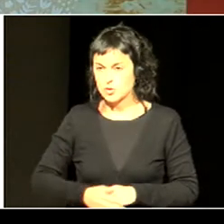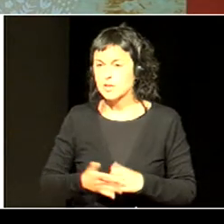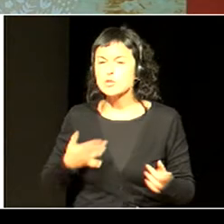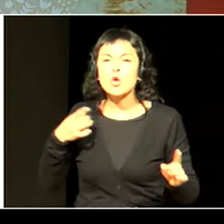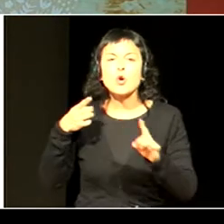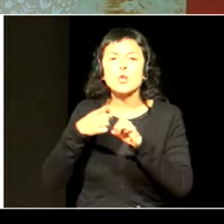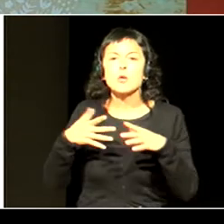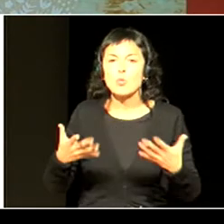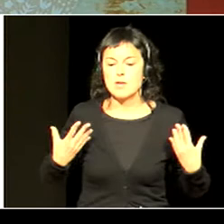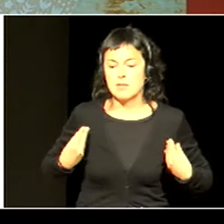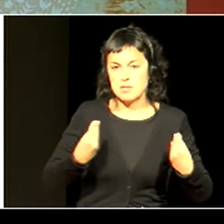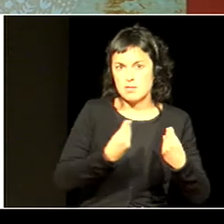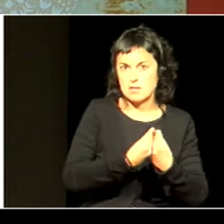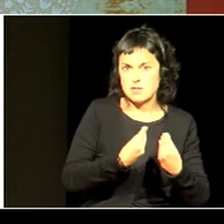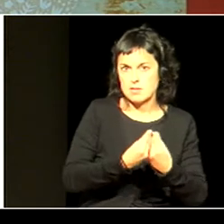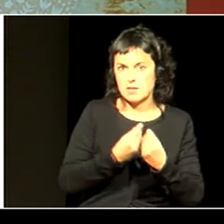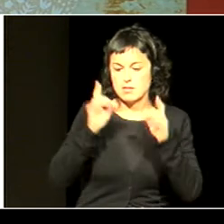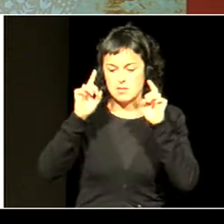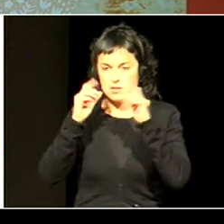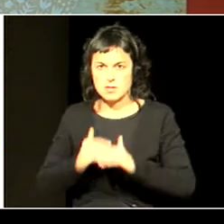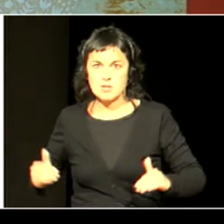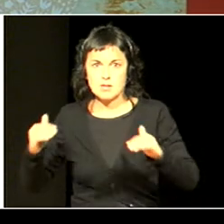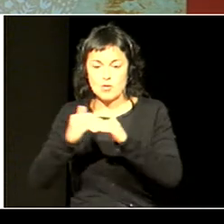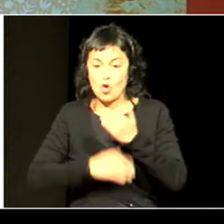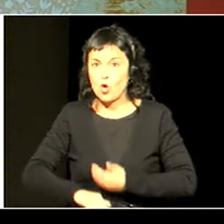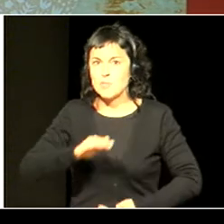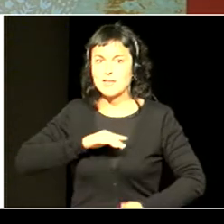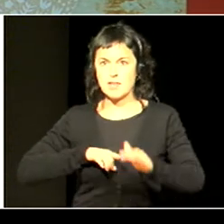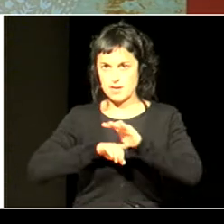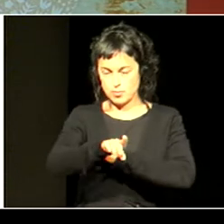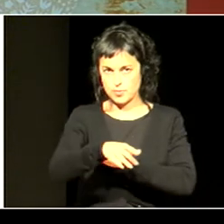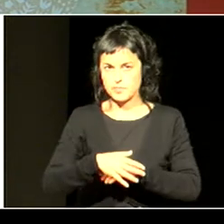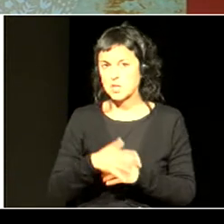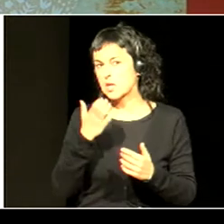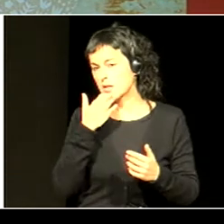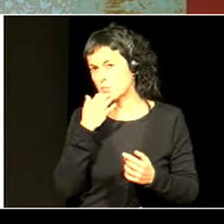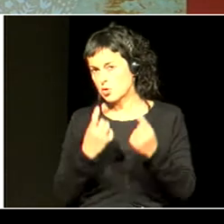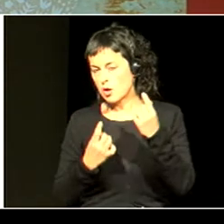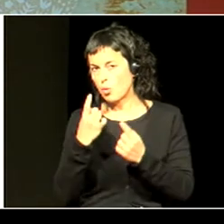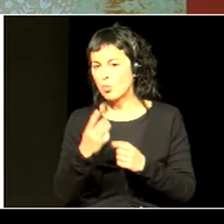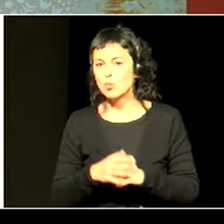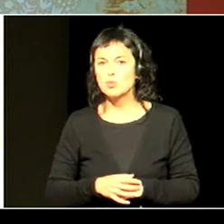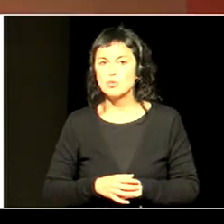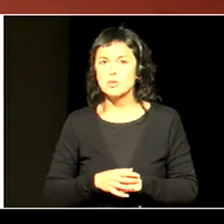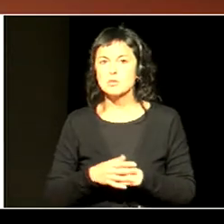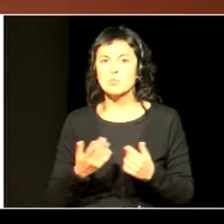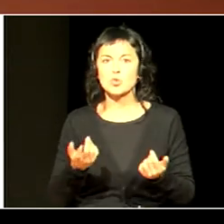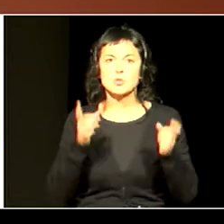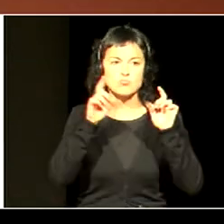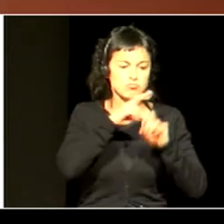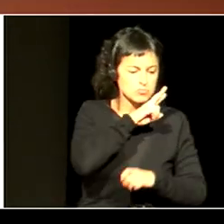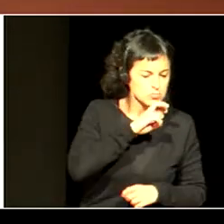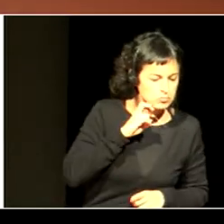eta ezkidetzarako konpetentziak garatzea. Adibide batzuk, ze ba, balorezkuntzan,